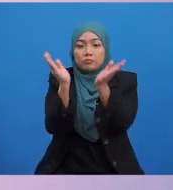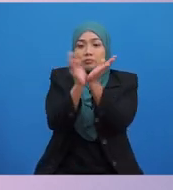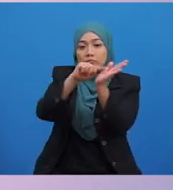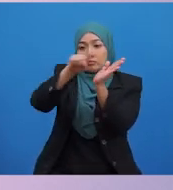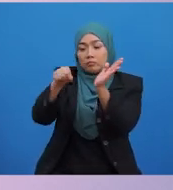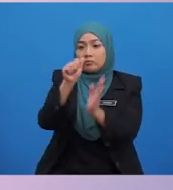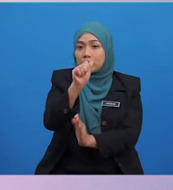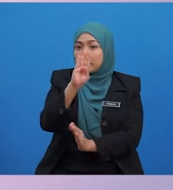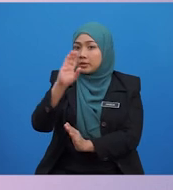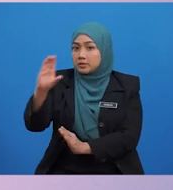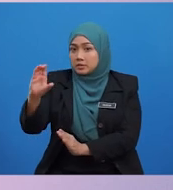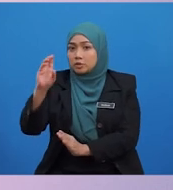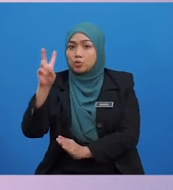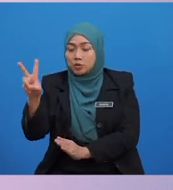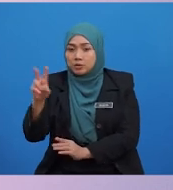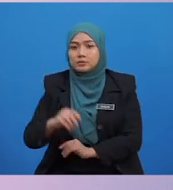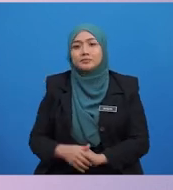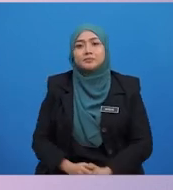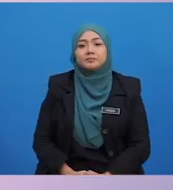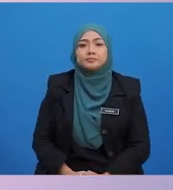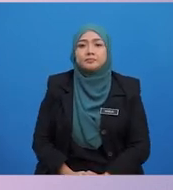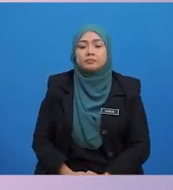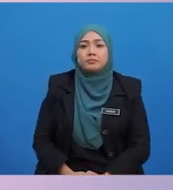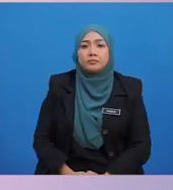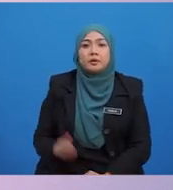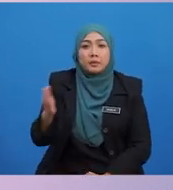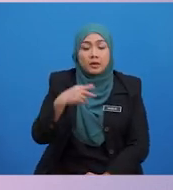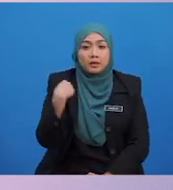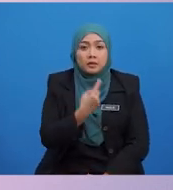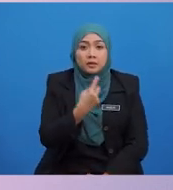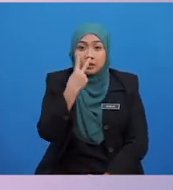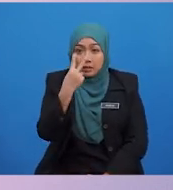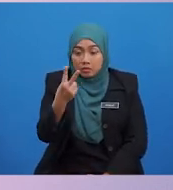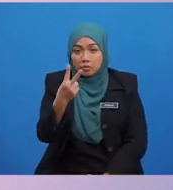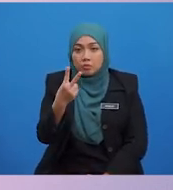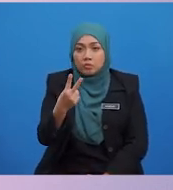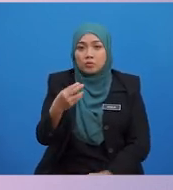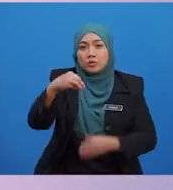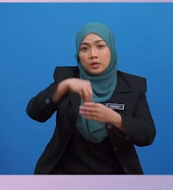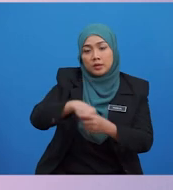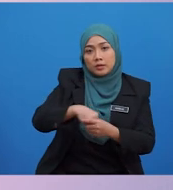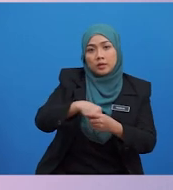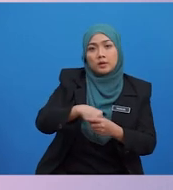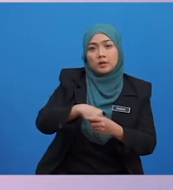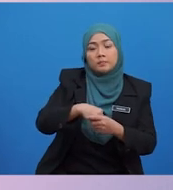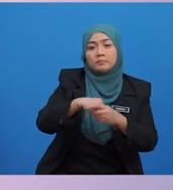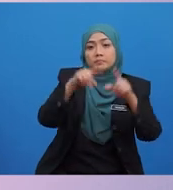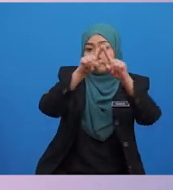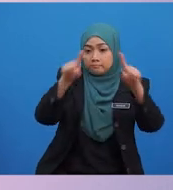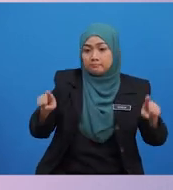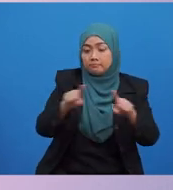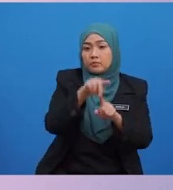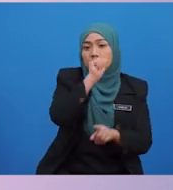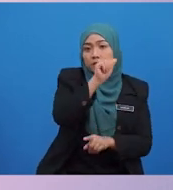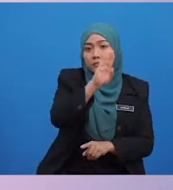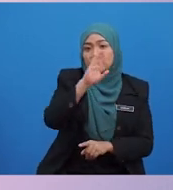adebisi Dur Baiklah Mari kita selesaikan segitiga tirus abc1 terlebih